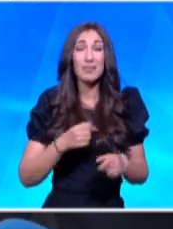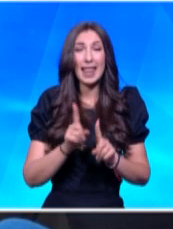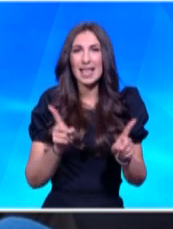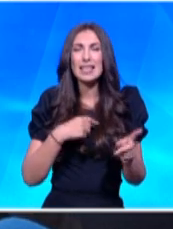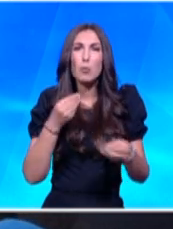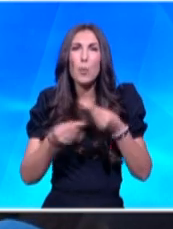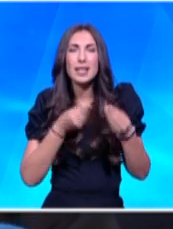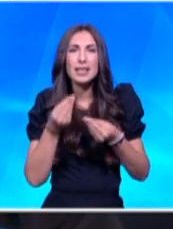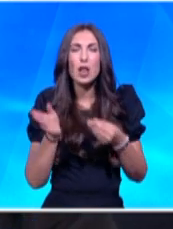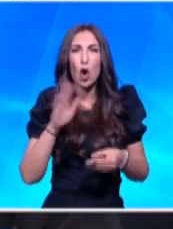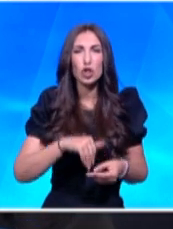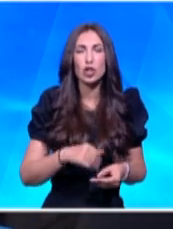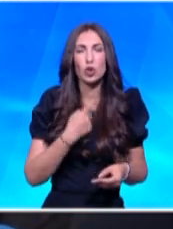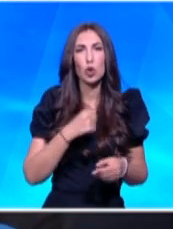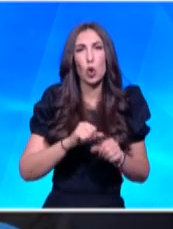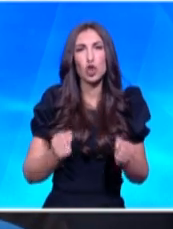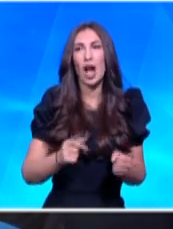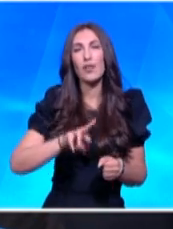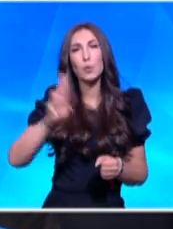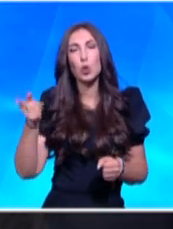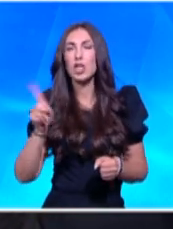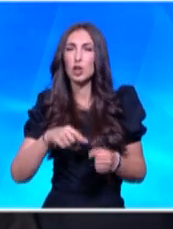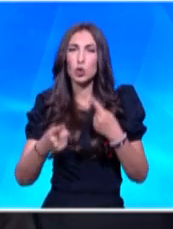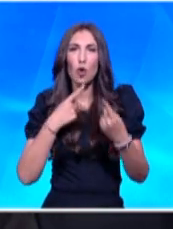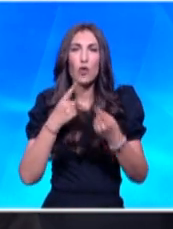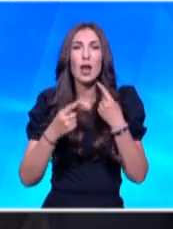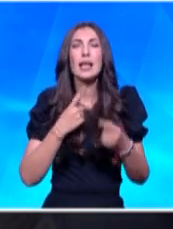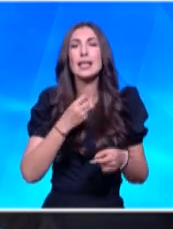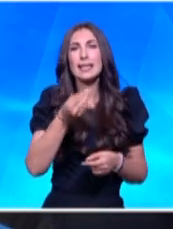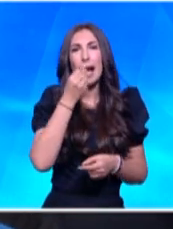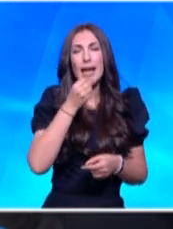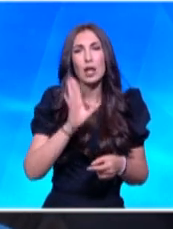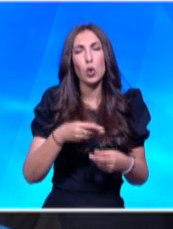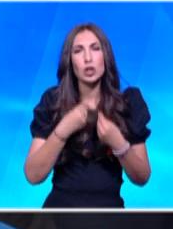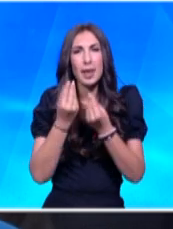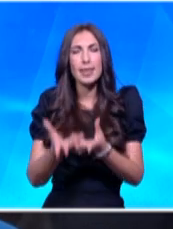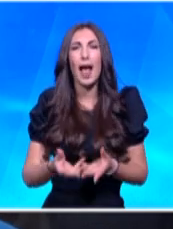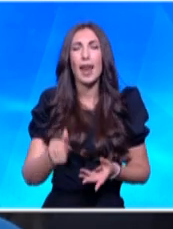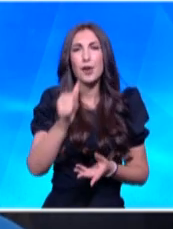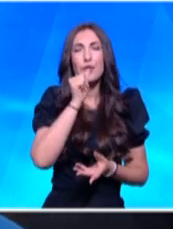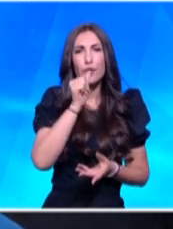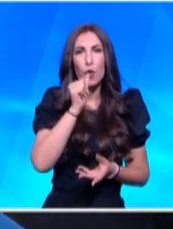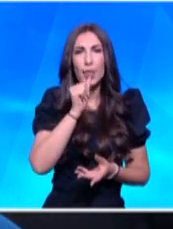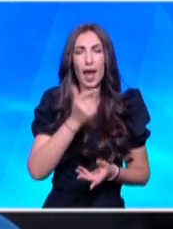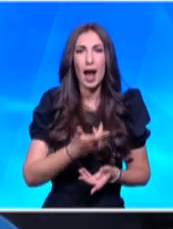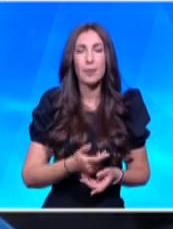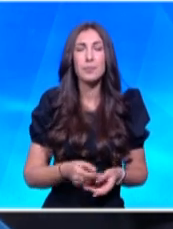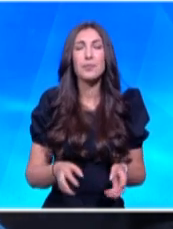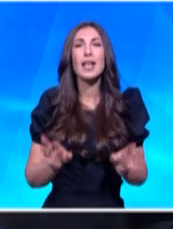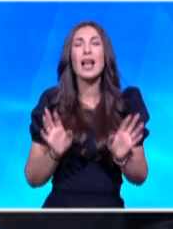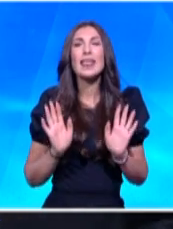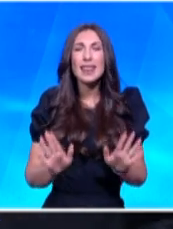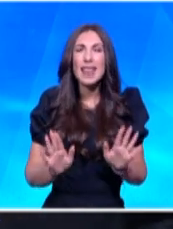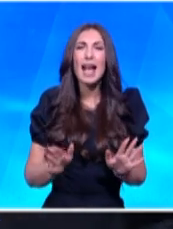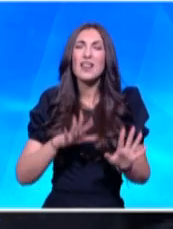обяснил още, защото очаквам и другите да го направят, за храната, която се осигурява, за водата, която се осигурява. Нека всички